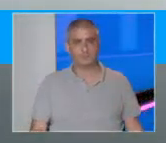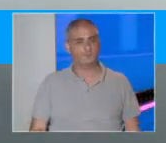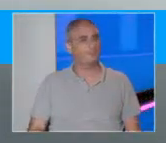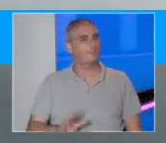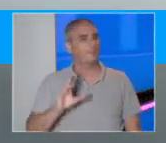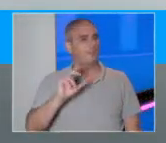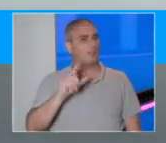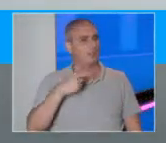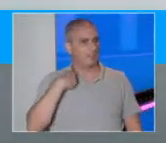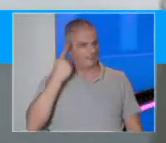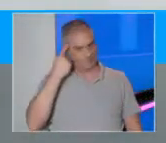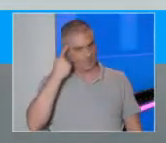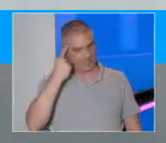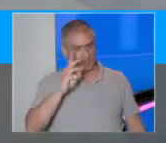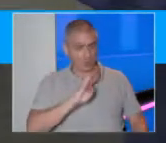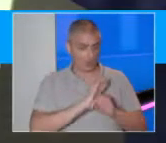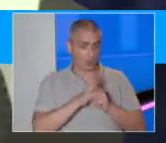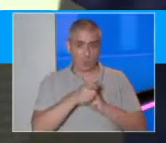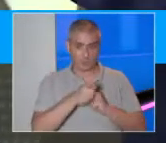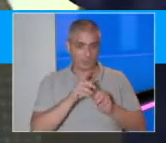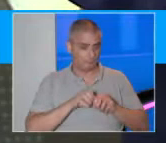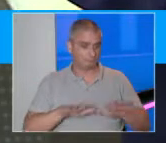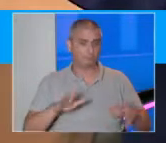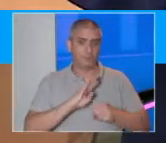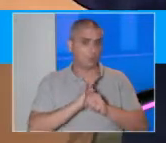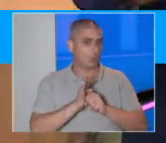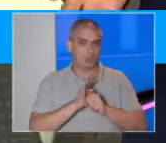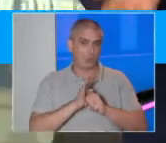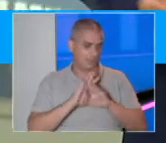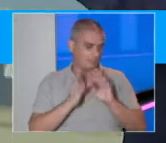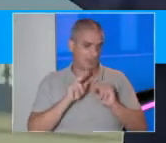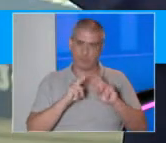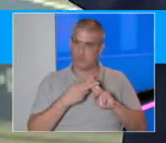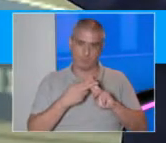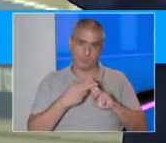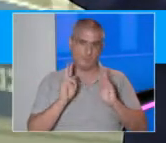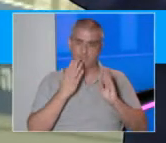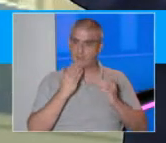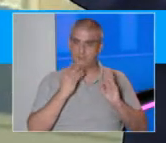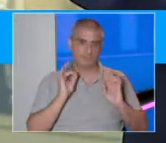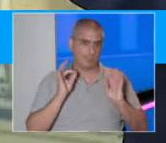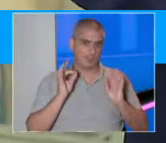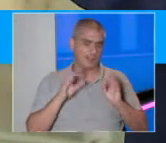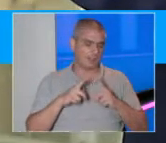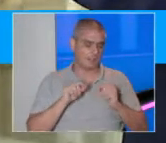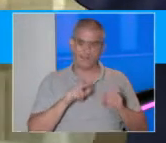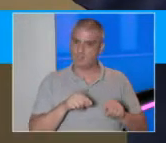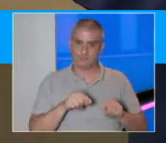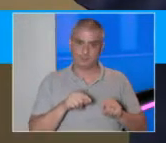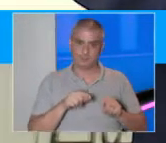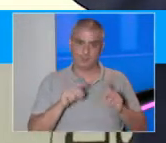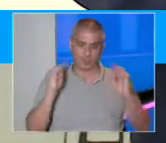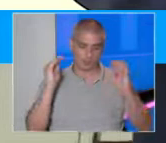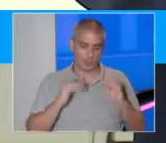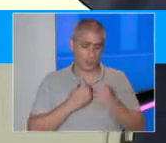ילד, נדמה שהקורונה, שהתפשטות הקורונה בכלל בעולם, אבל בישראל ברצועה, הורידה